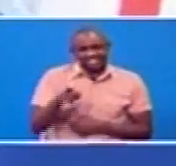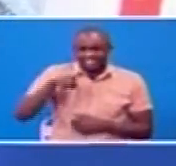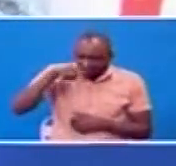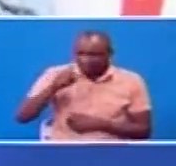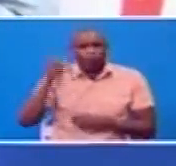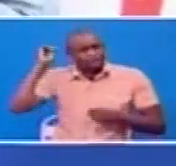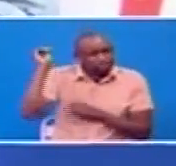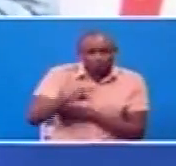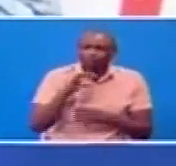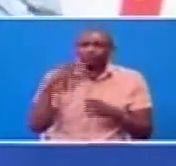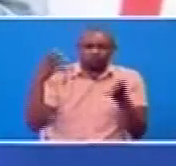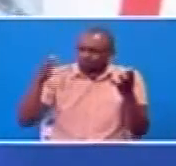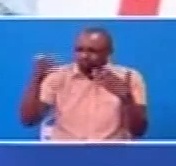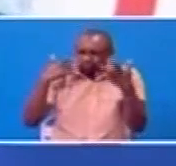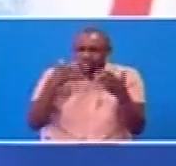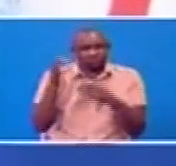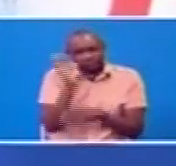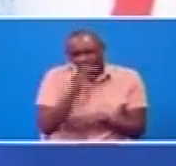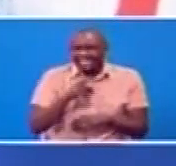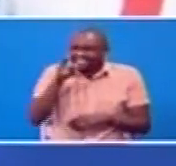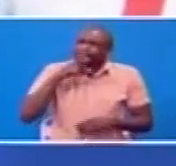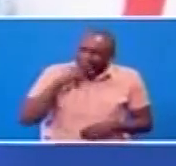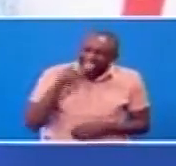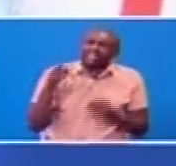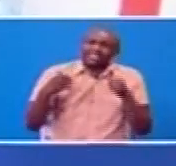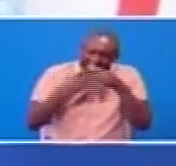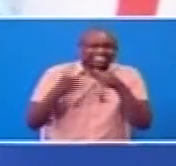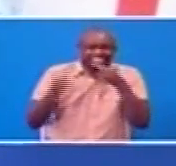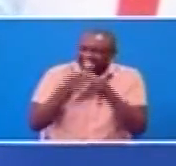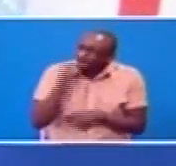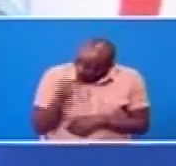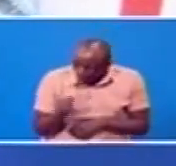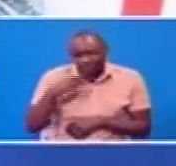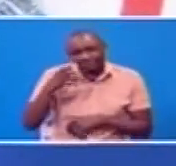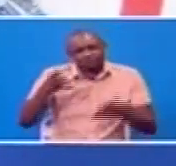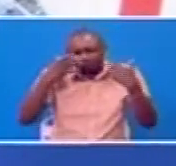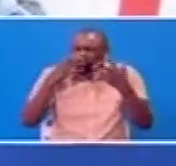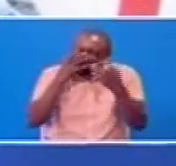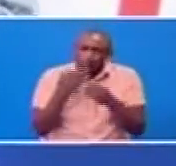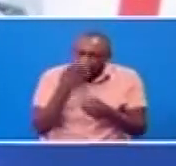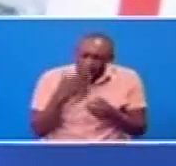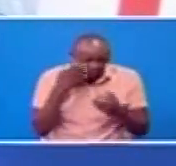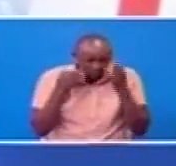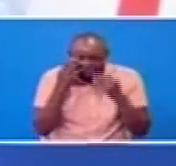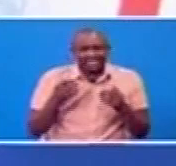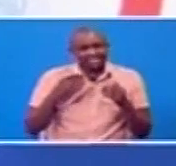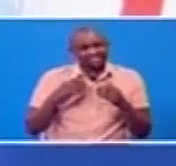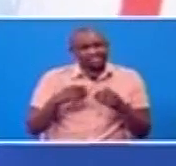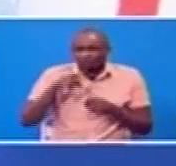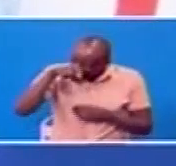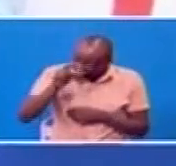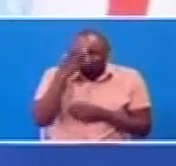one Otiende, mzee wa miaka 99, kumweka tear gas Burundi na